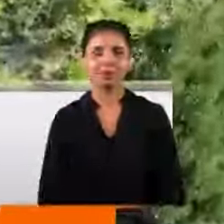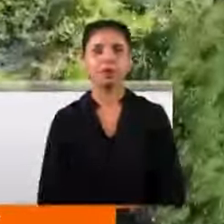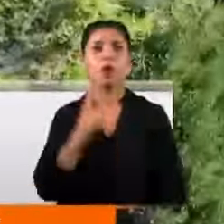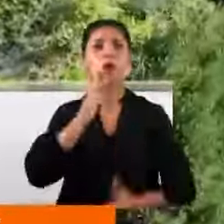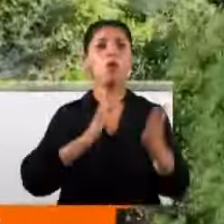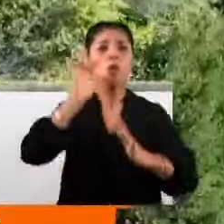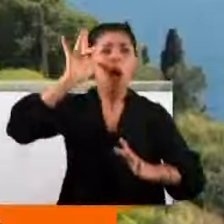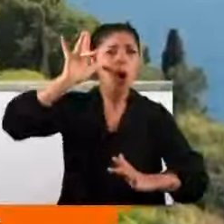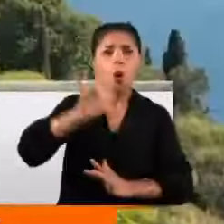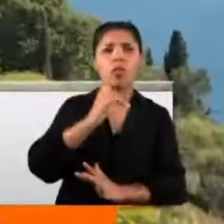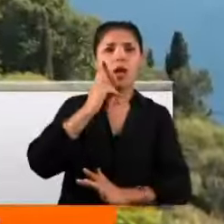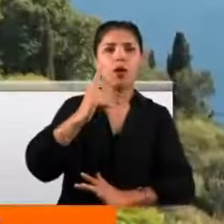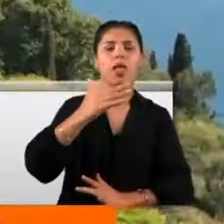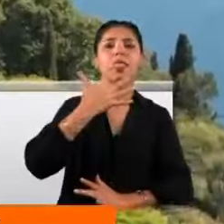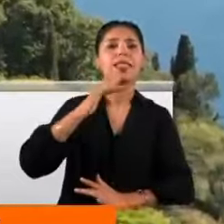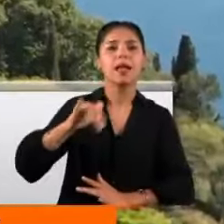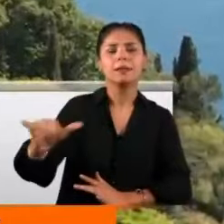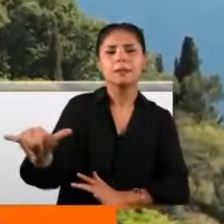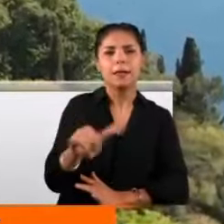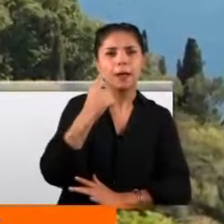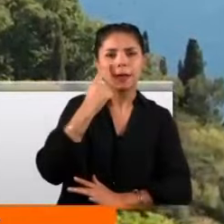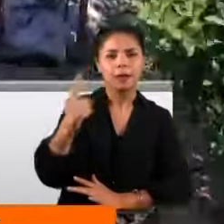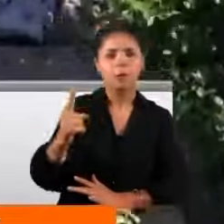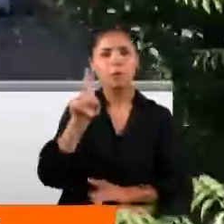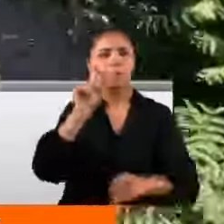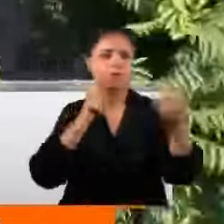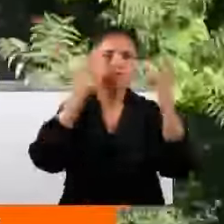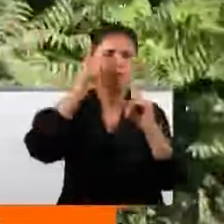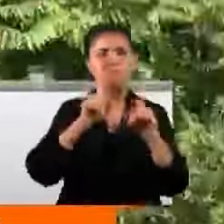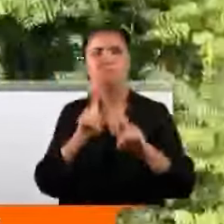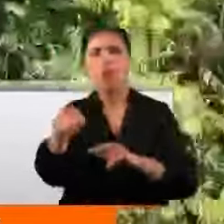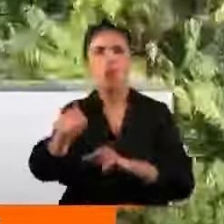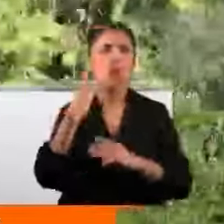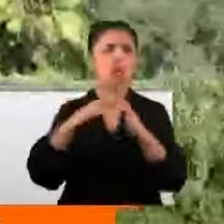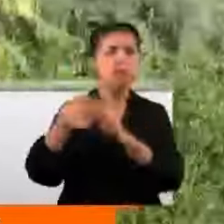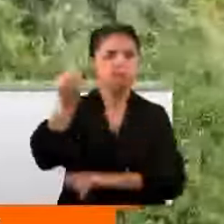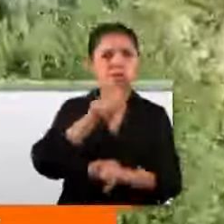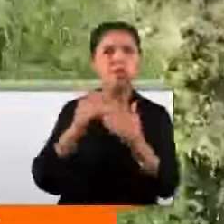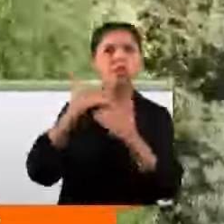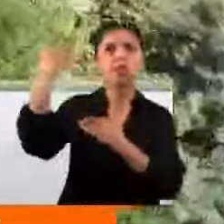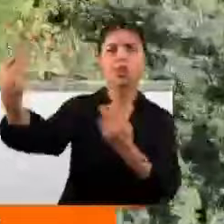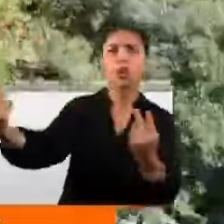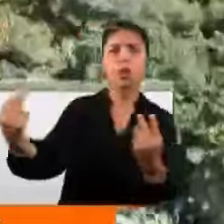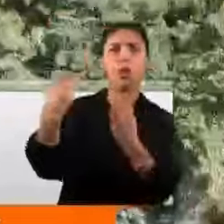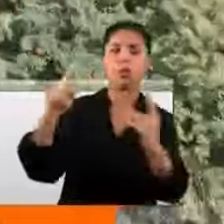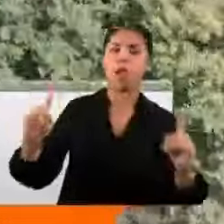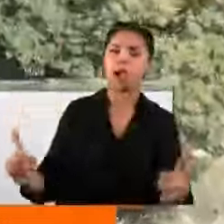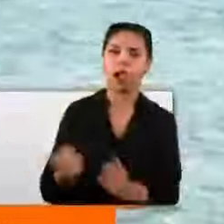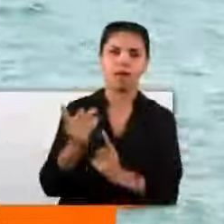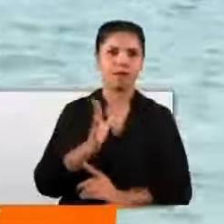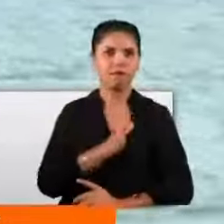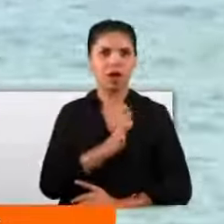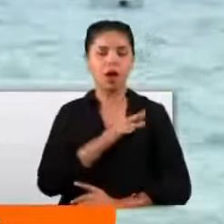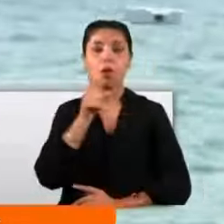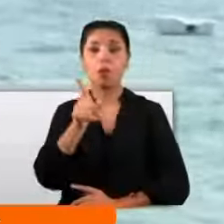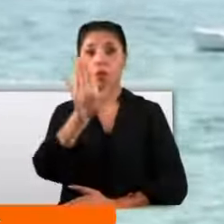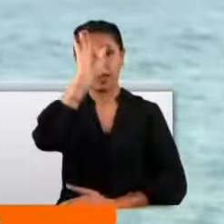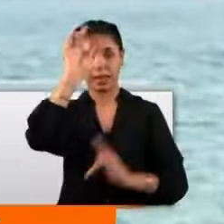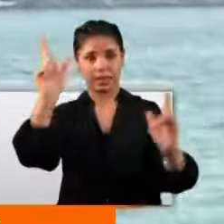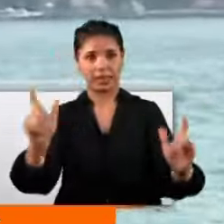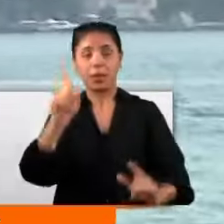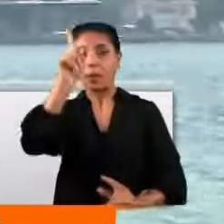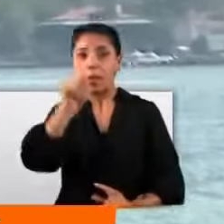Ormanın tam ortasında denize nazır ve kurnazca öyle bir yere yapılmış ki dışarıdan görmek neredeyse imkansız. Bu